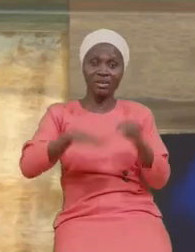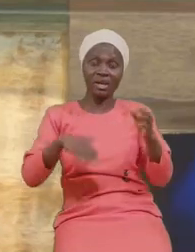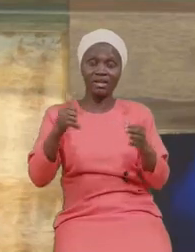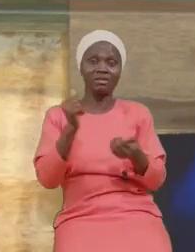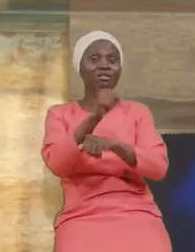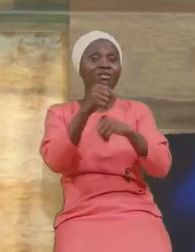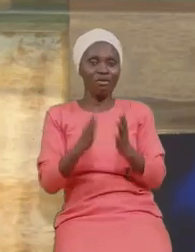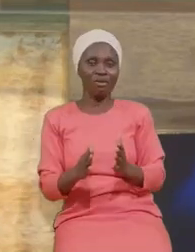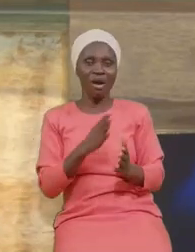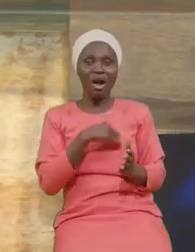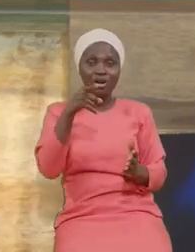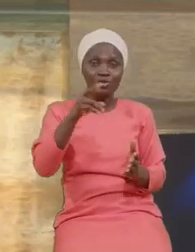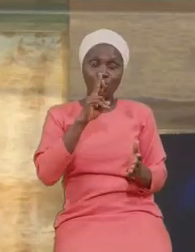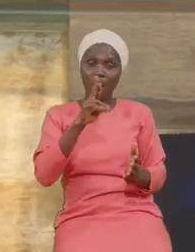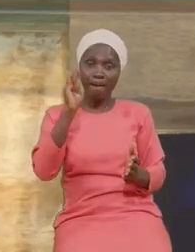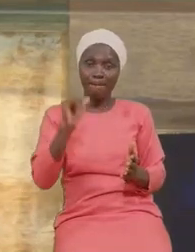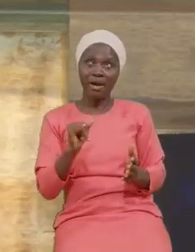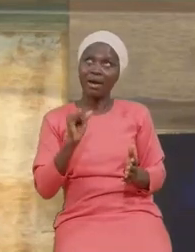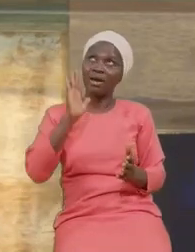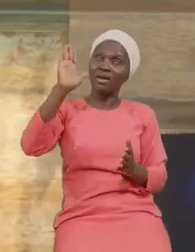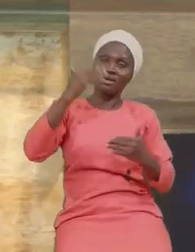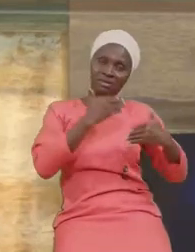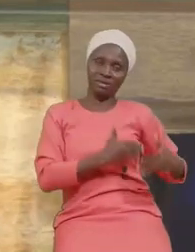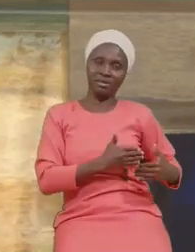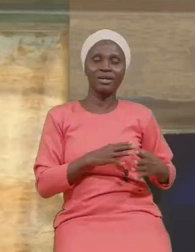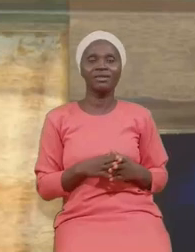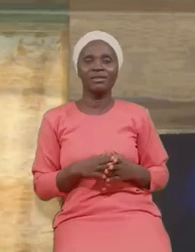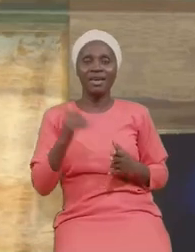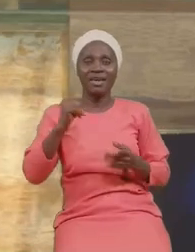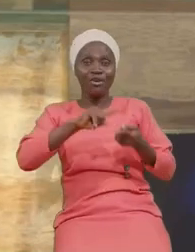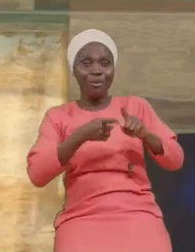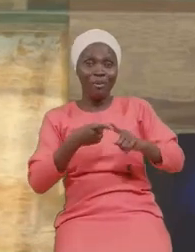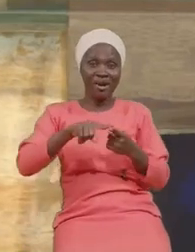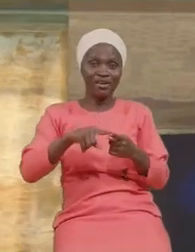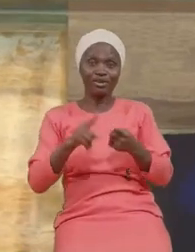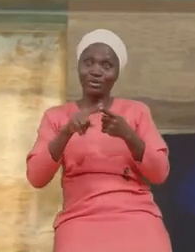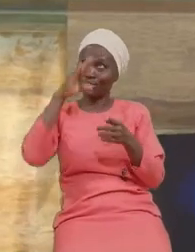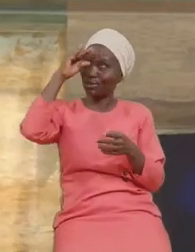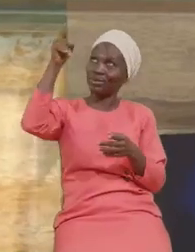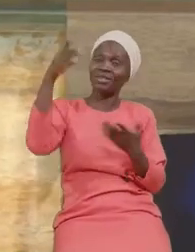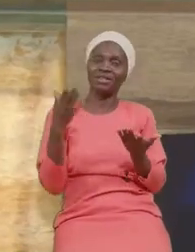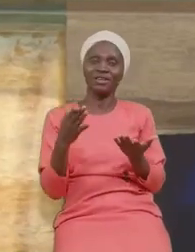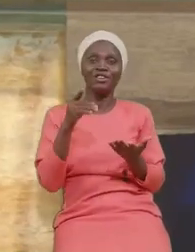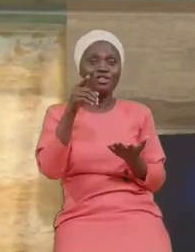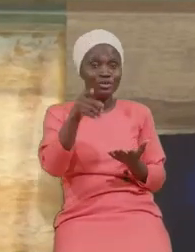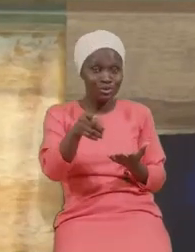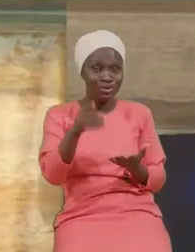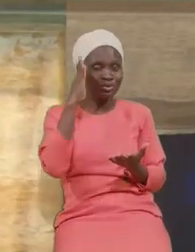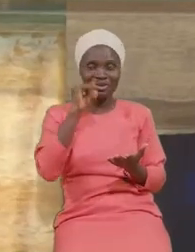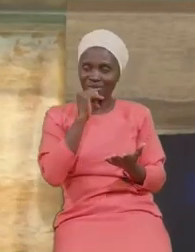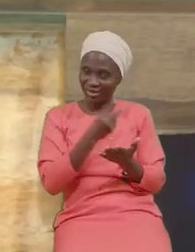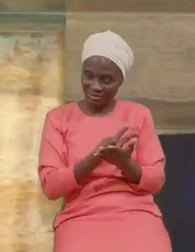et tu es à côté de lui un compagnon du Seigneur tu ne vas pas échouer